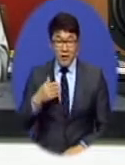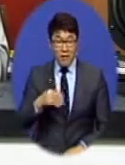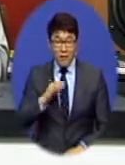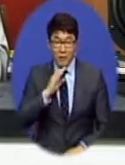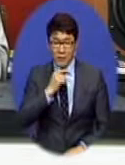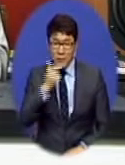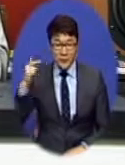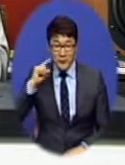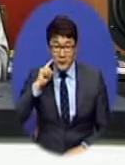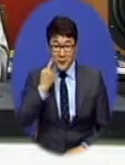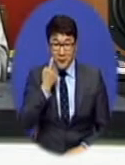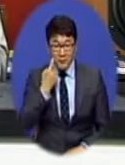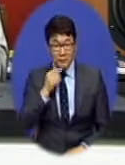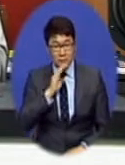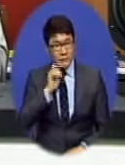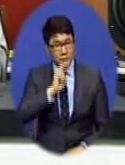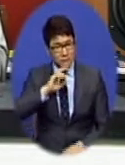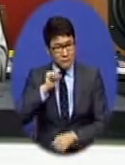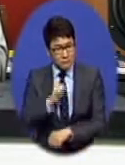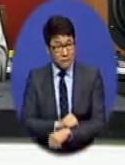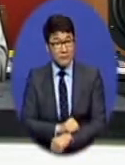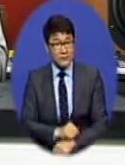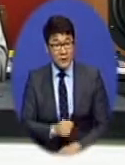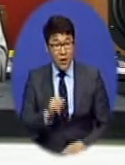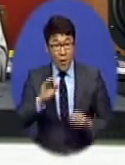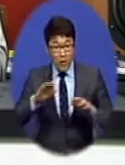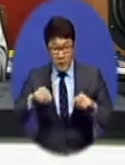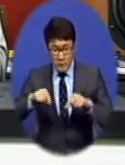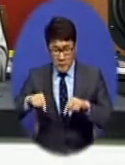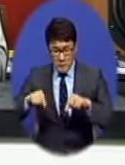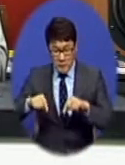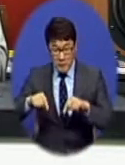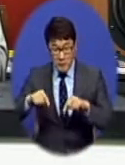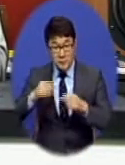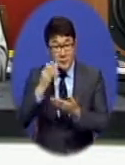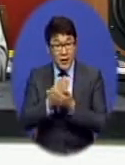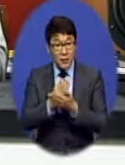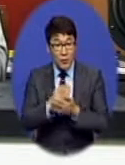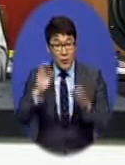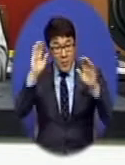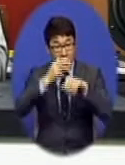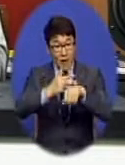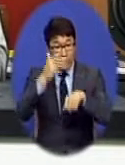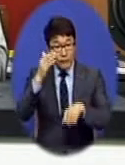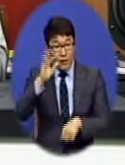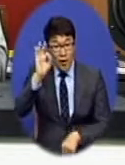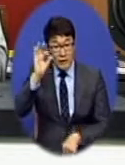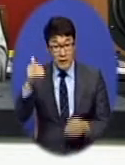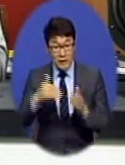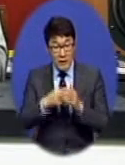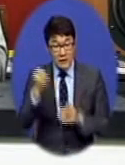어찌나 예쁜지요. 정말 노래 잘하셨어요. 저 이저몽님 네. 오늘 녹음하시지 마시고요. 오늘 저녁 8시부터 10시까지 저희 복지TV